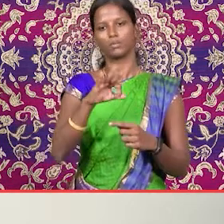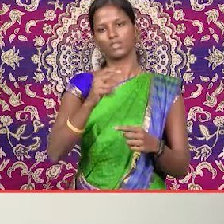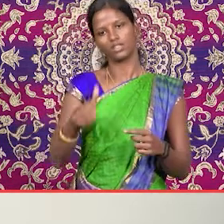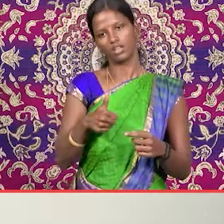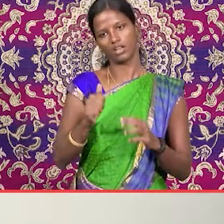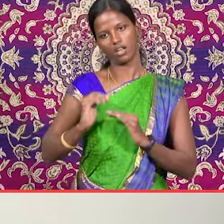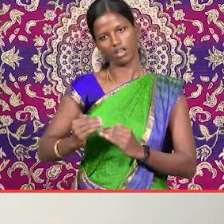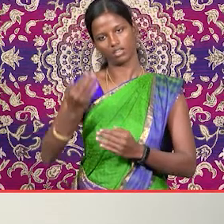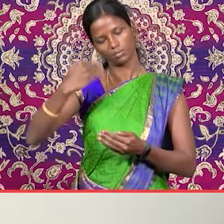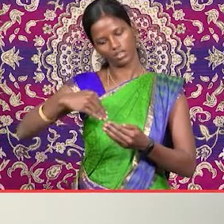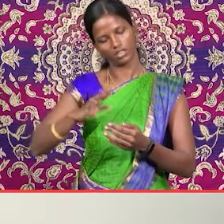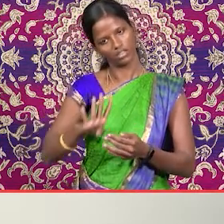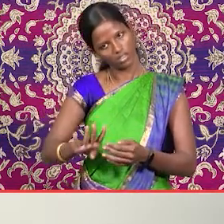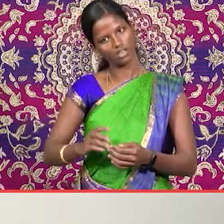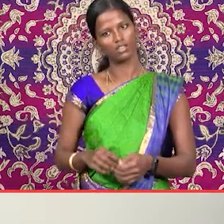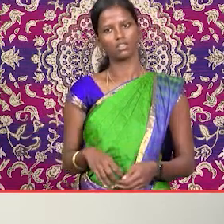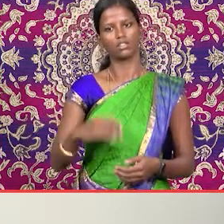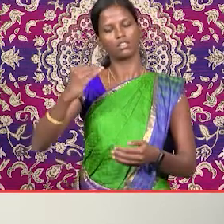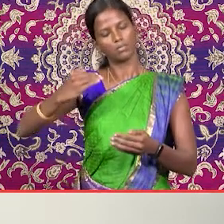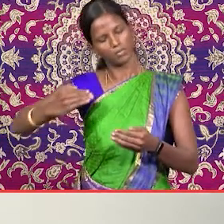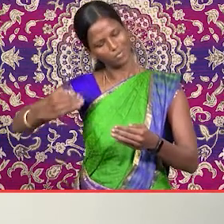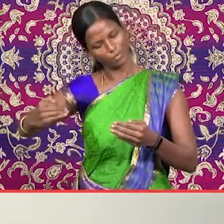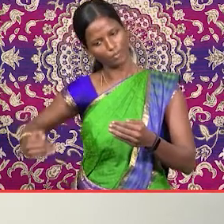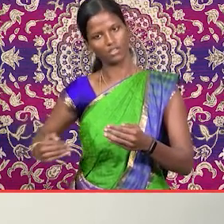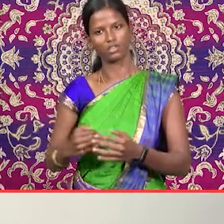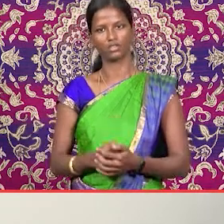4 9 36 4 புள்ளி வச்சு 0 தான் 40 வரும்.